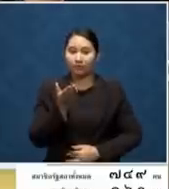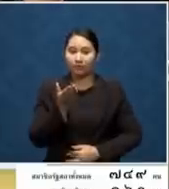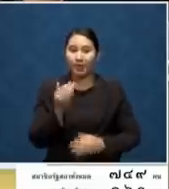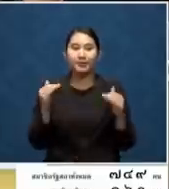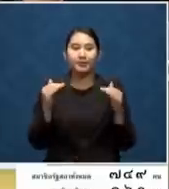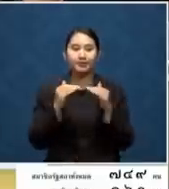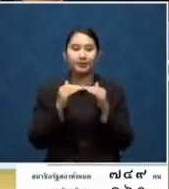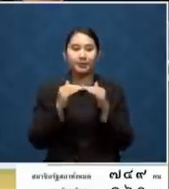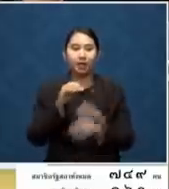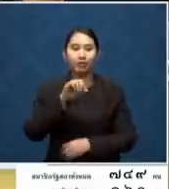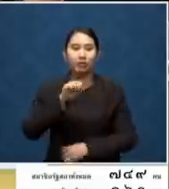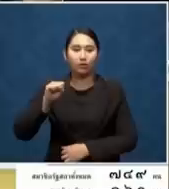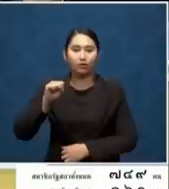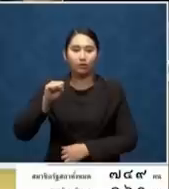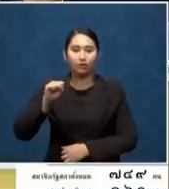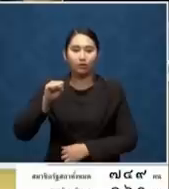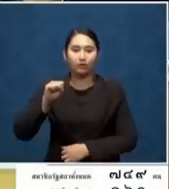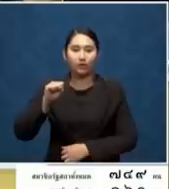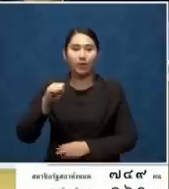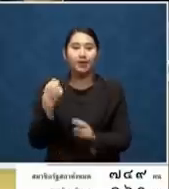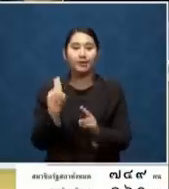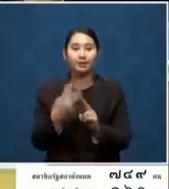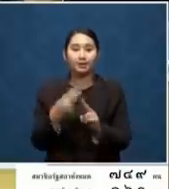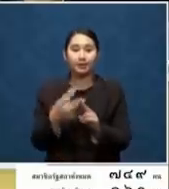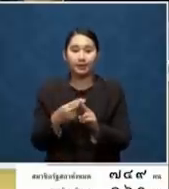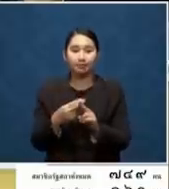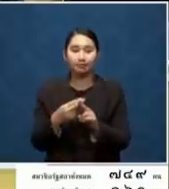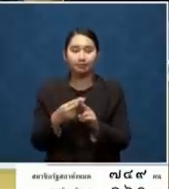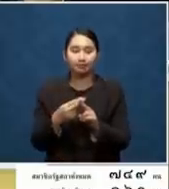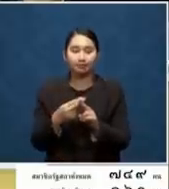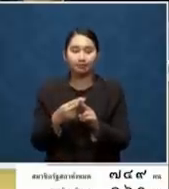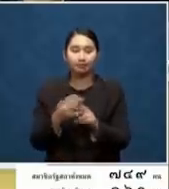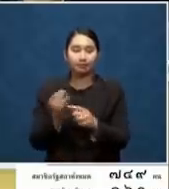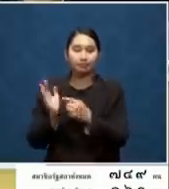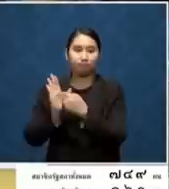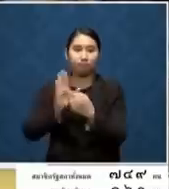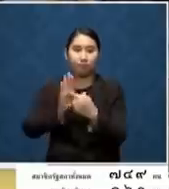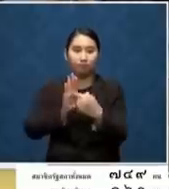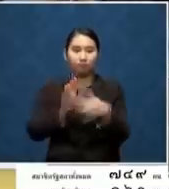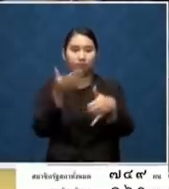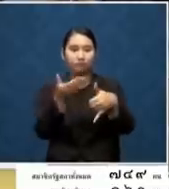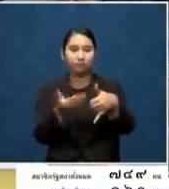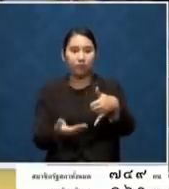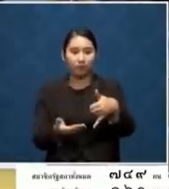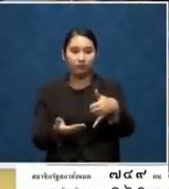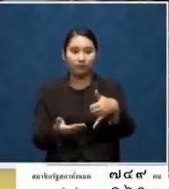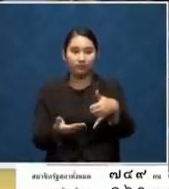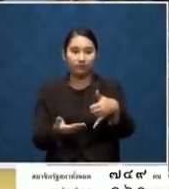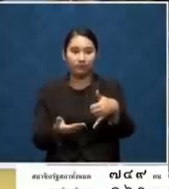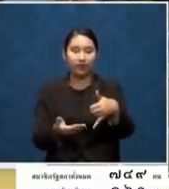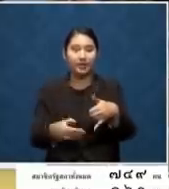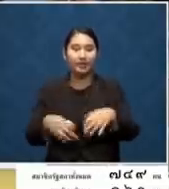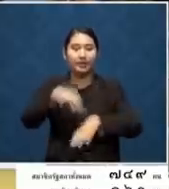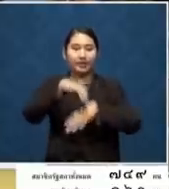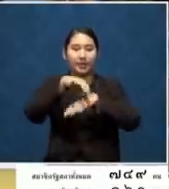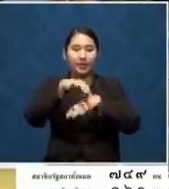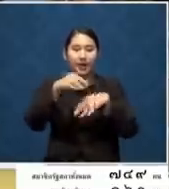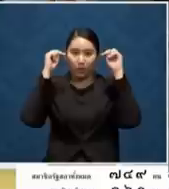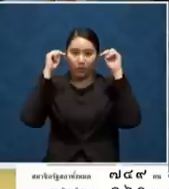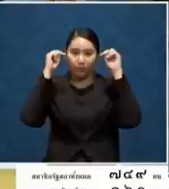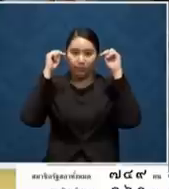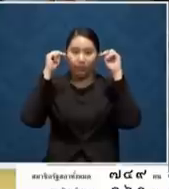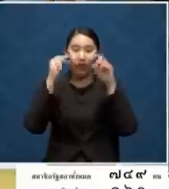อีกเพราะเปรียบเป็นยติเมื่อคุณหมอชลน่านเสนอแล้วมีผู้รับรองเหมือนกับเสนอยติเลยนะ